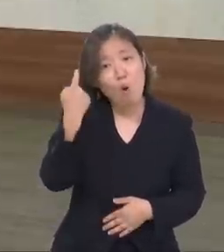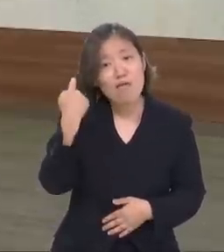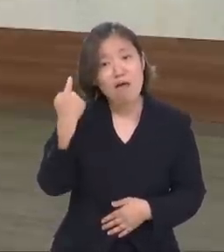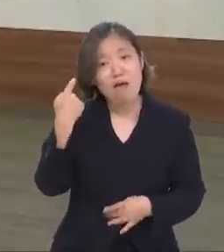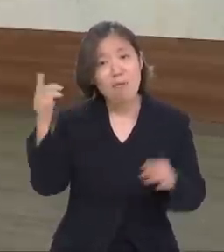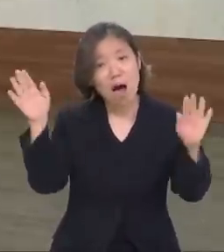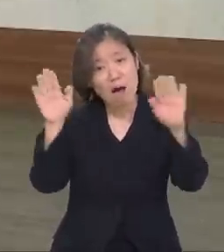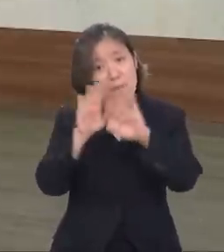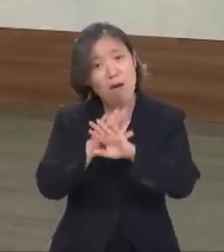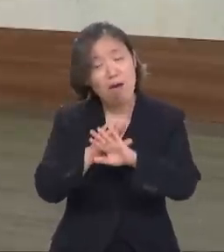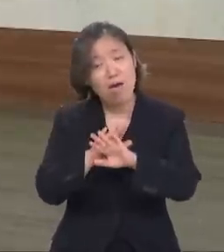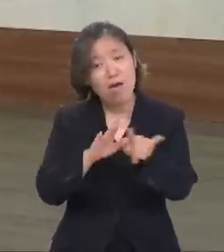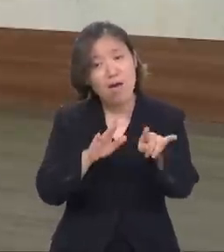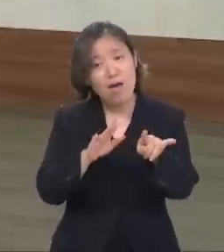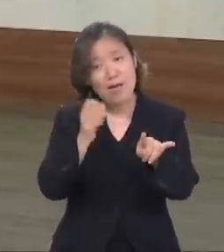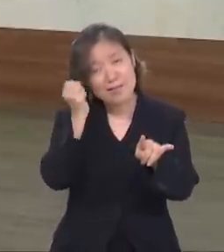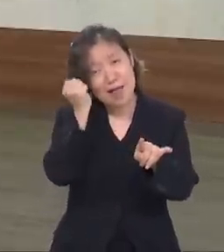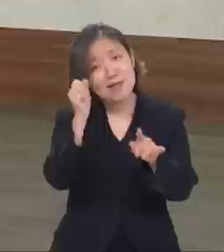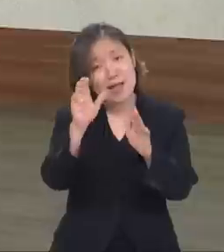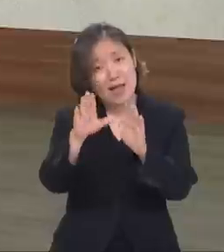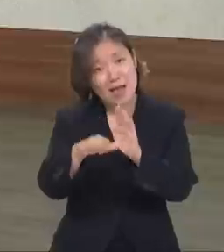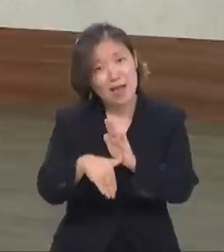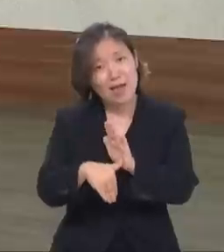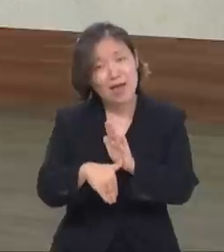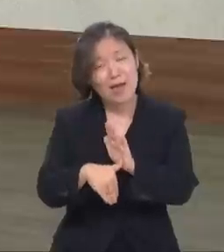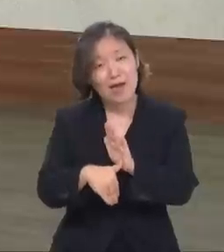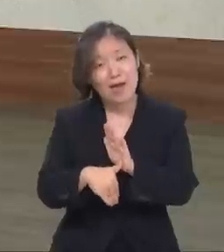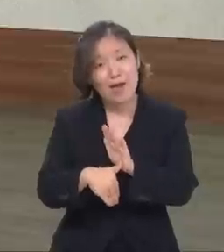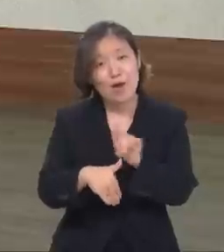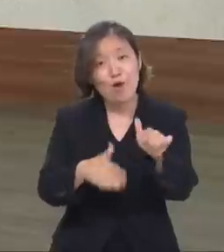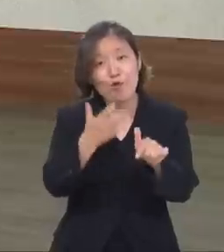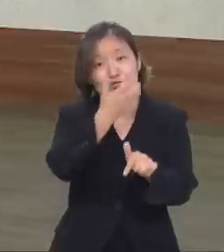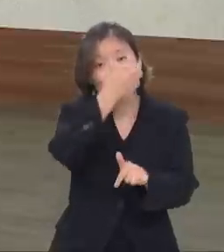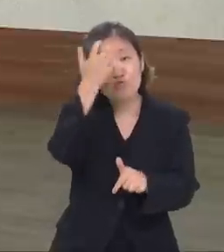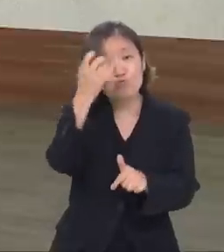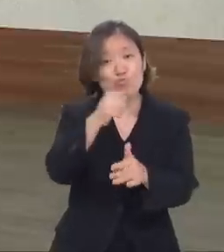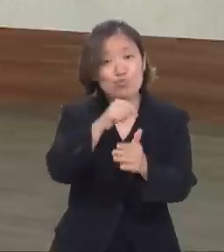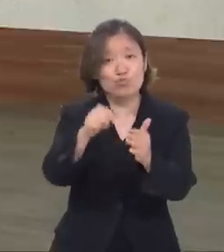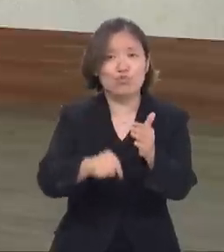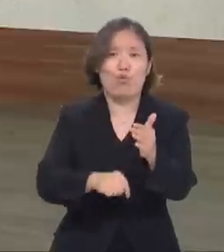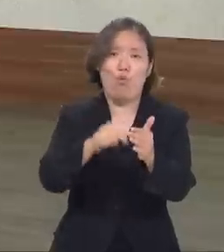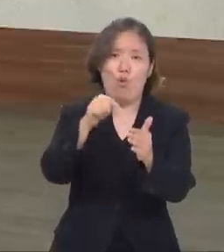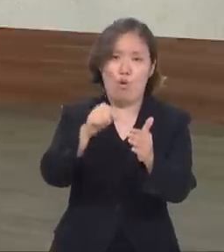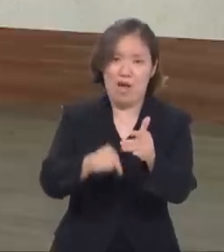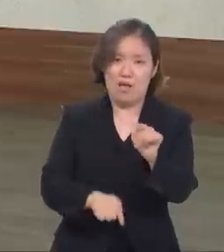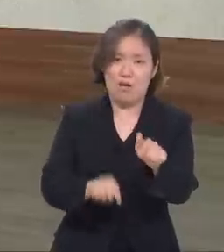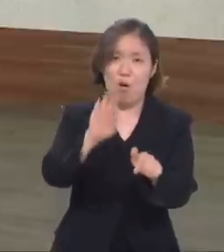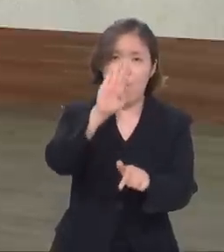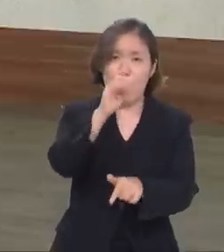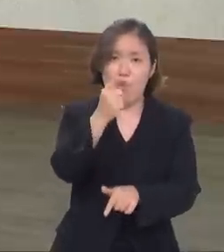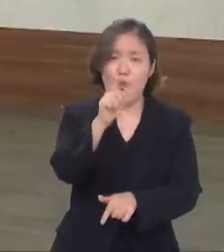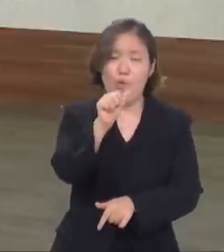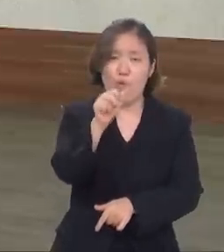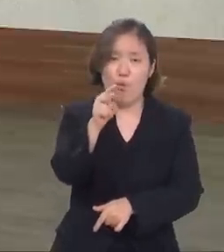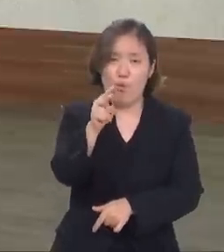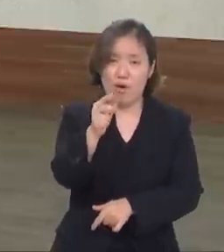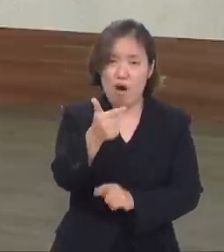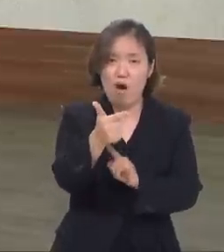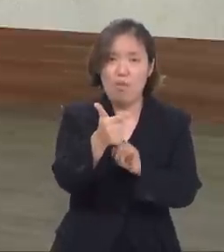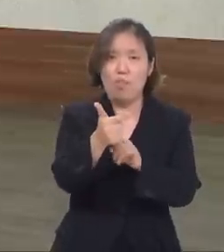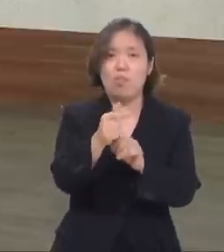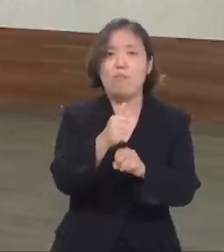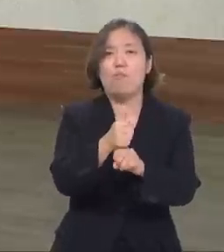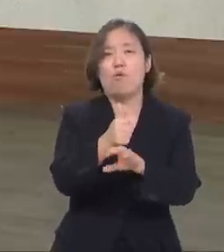어젯밤에 내가 잠을 자는데 꿈속에서 보현보살님이 나타나셨다